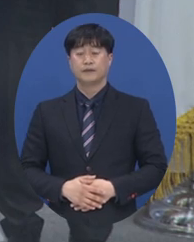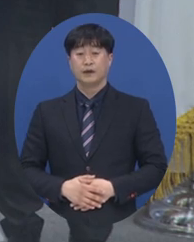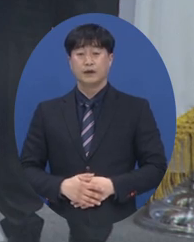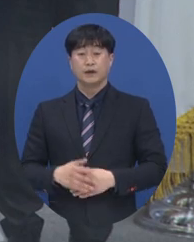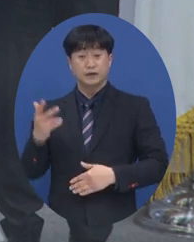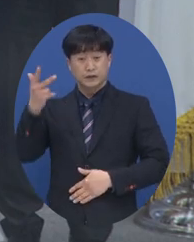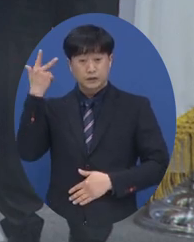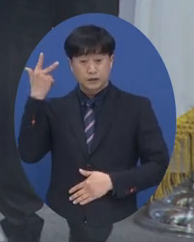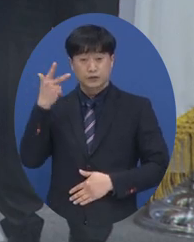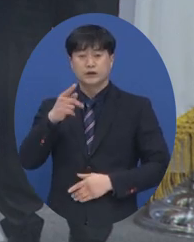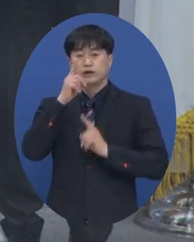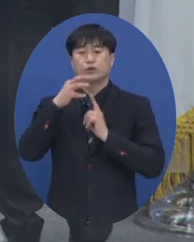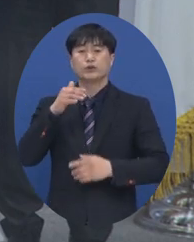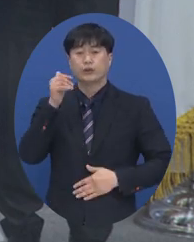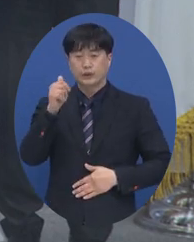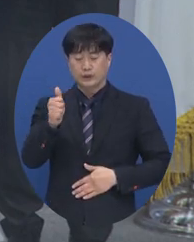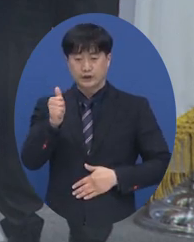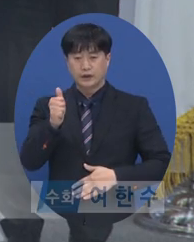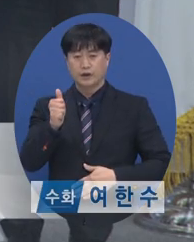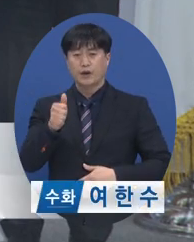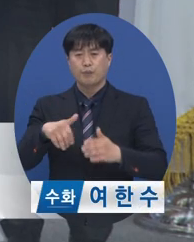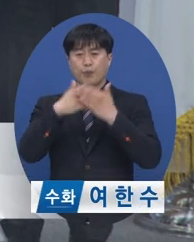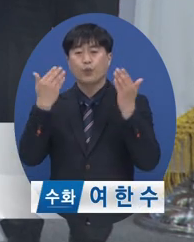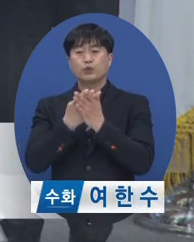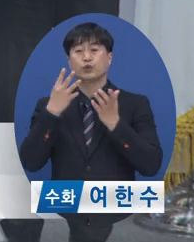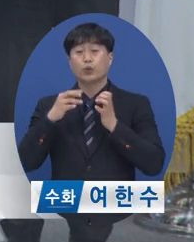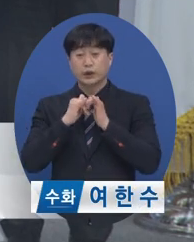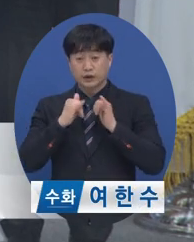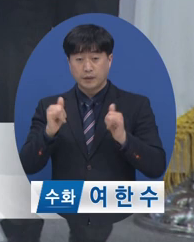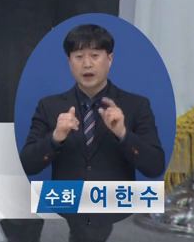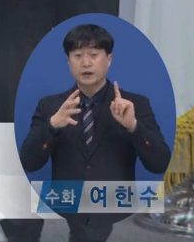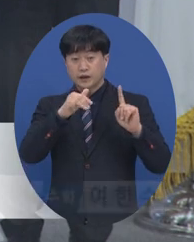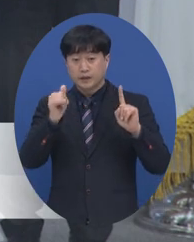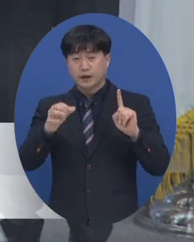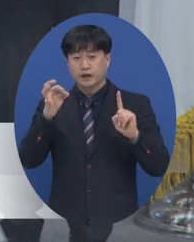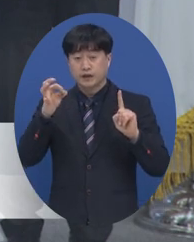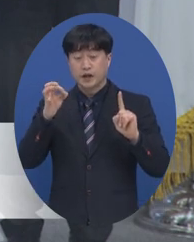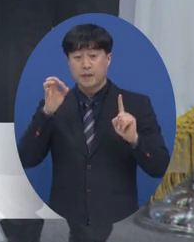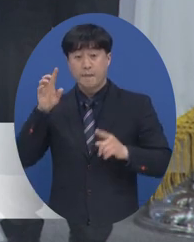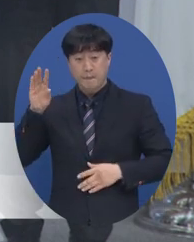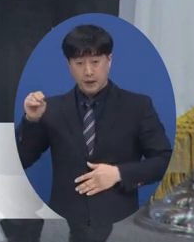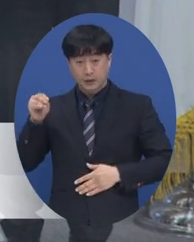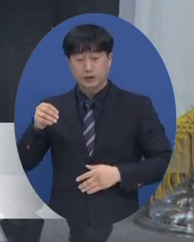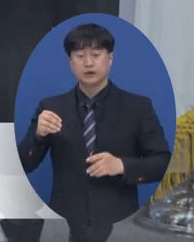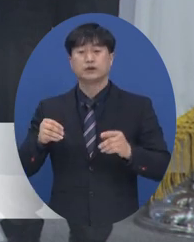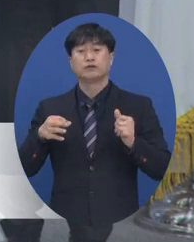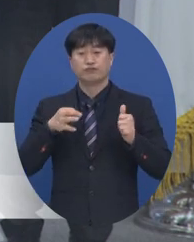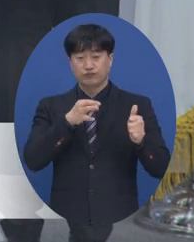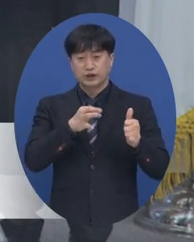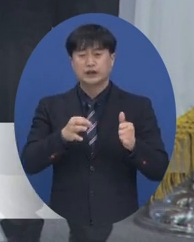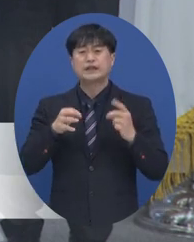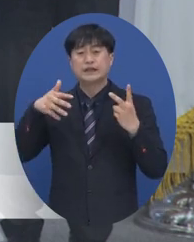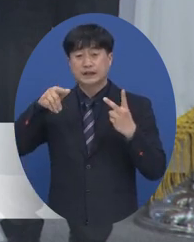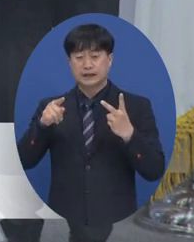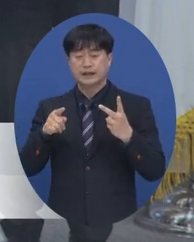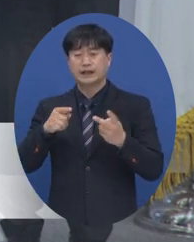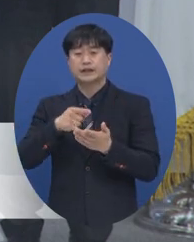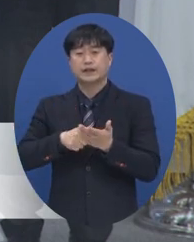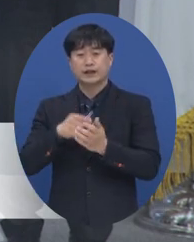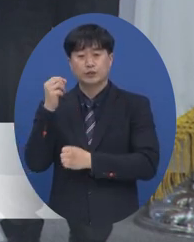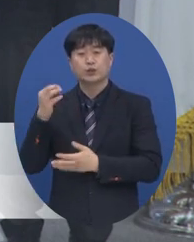지난주 줘 이재명 경기도지사가 모든 도민에게 1인당 10만원씩 2차 재난 기본소득을 지급하겠다고